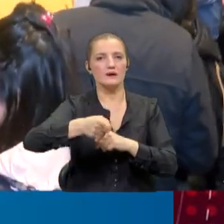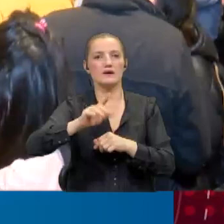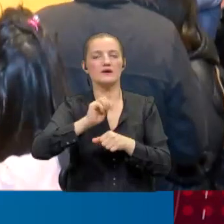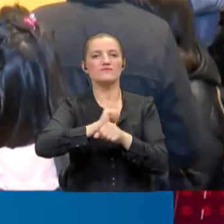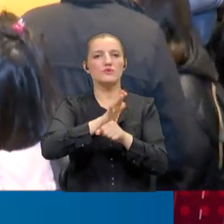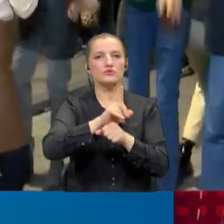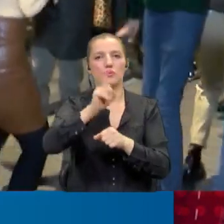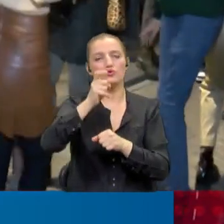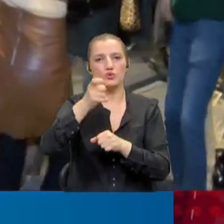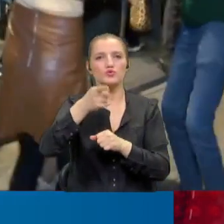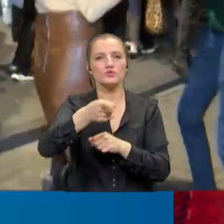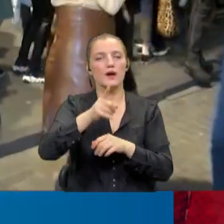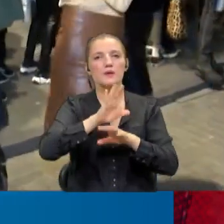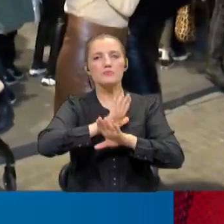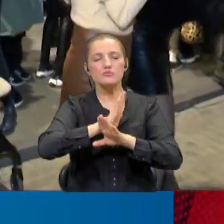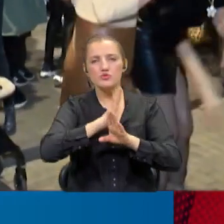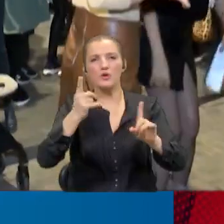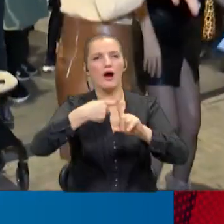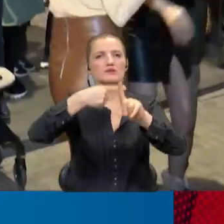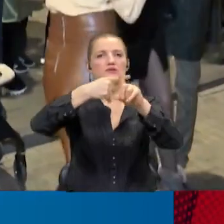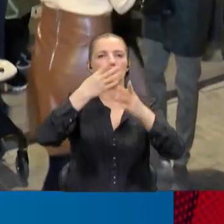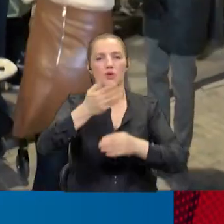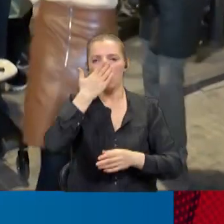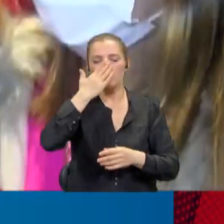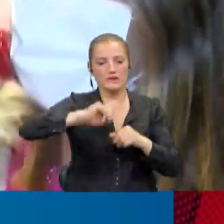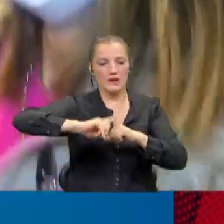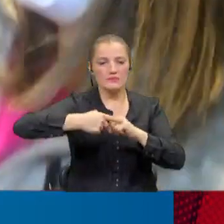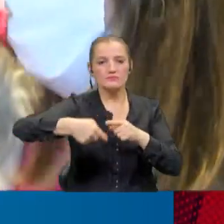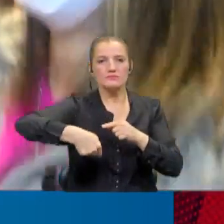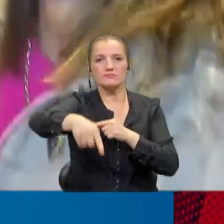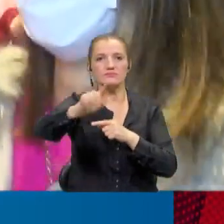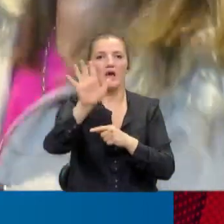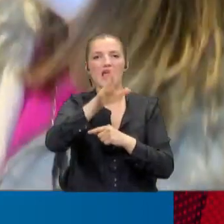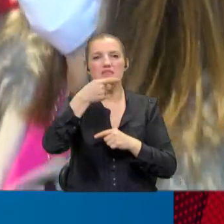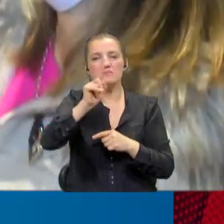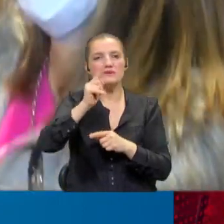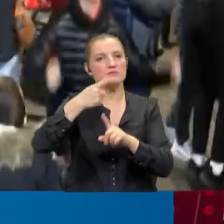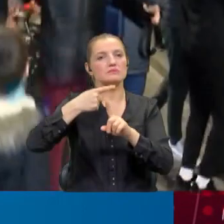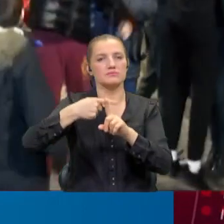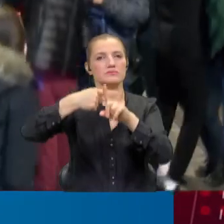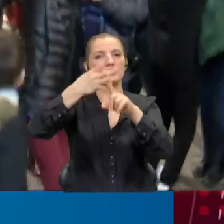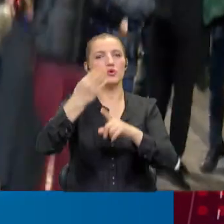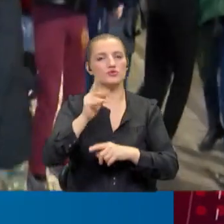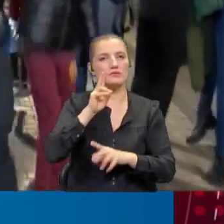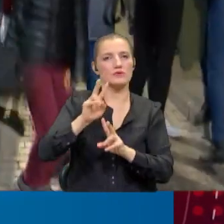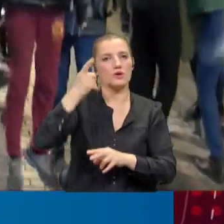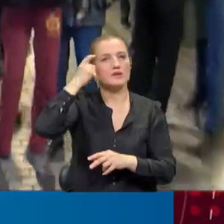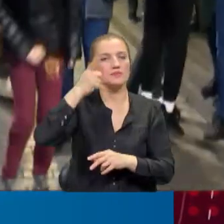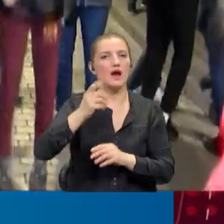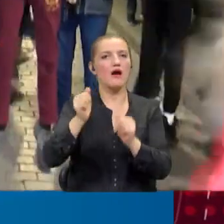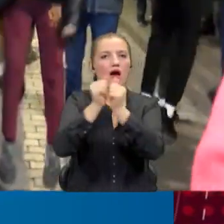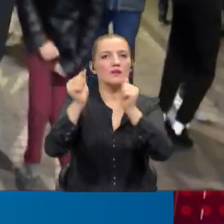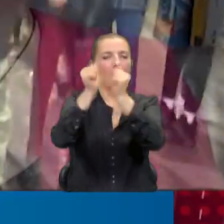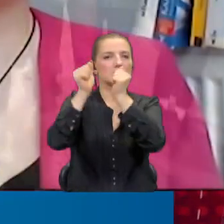bit 19 vakalarında büyük bir patlama bekliyorum Ben önümüzdeki hafta 51 rakamlarını göreceğim ve bu katlanarak